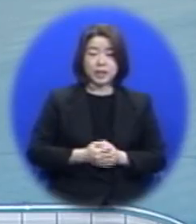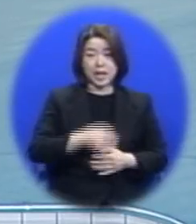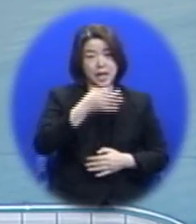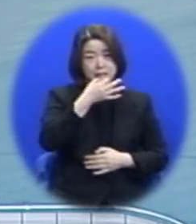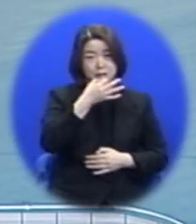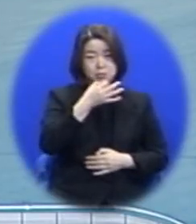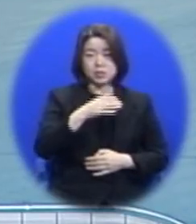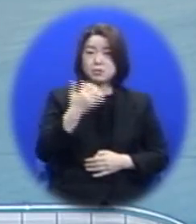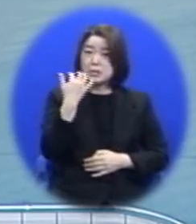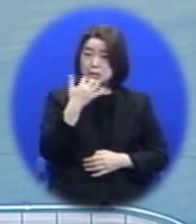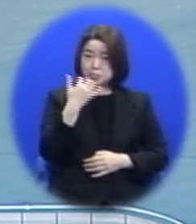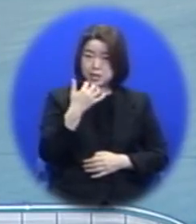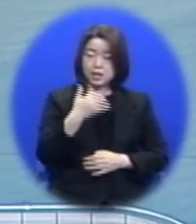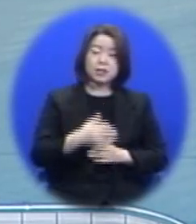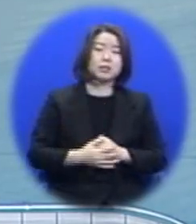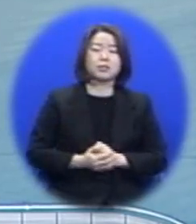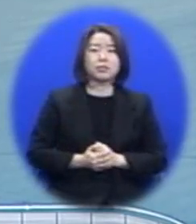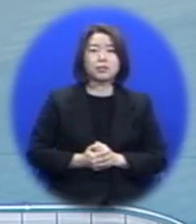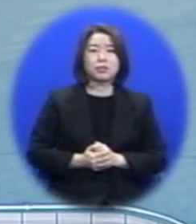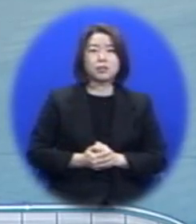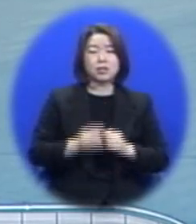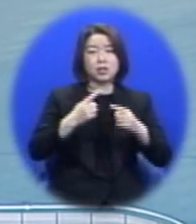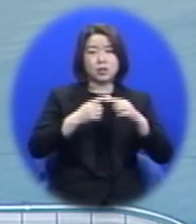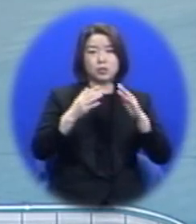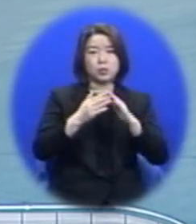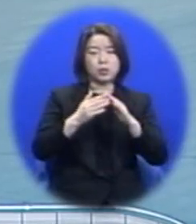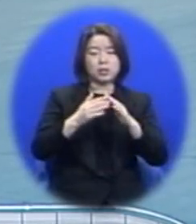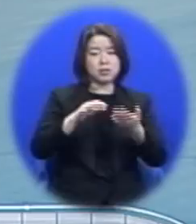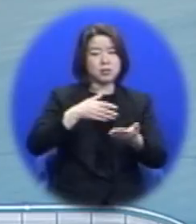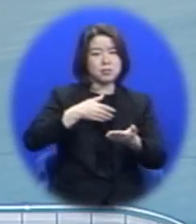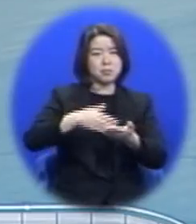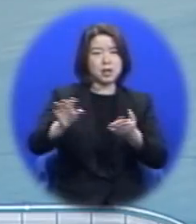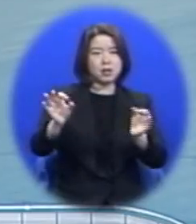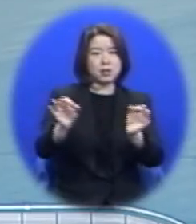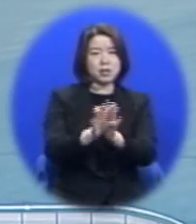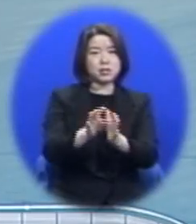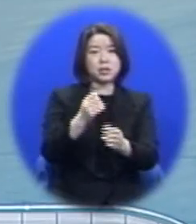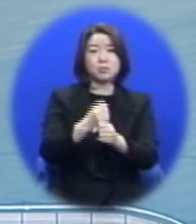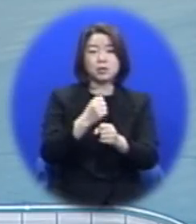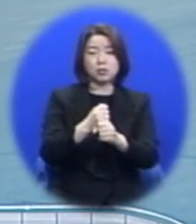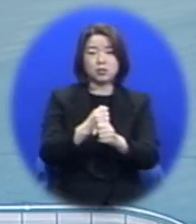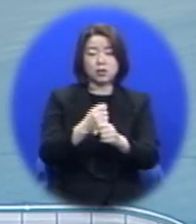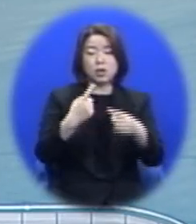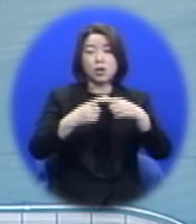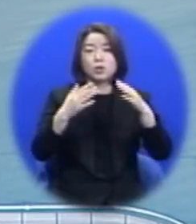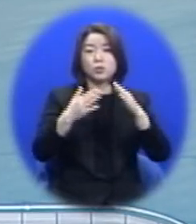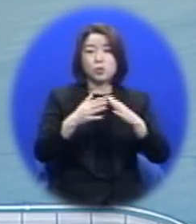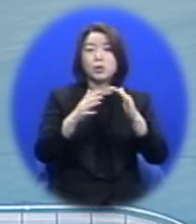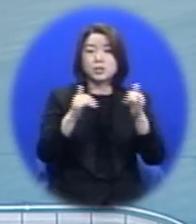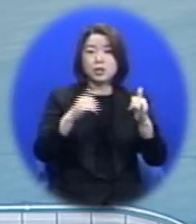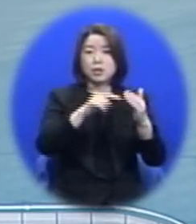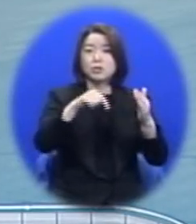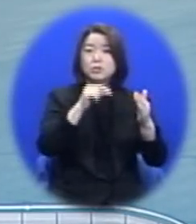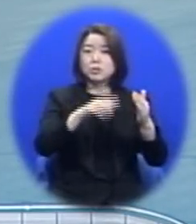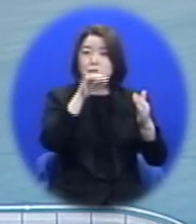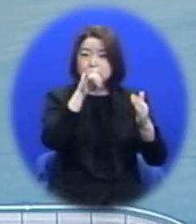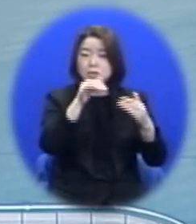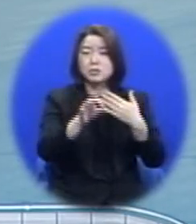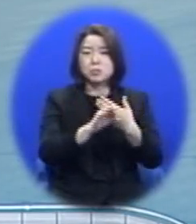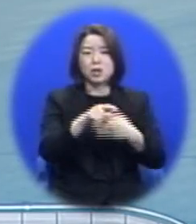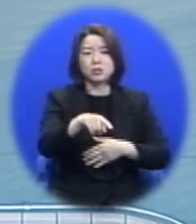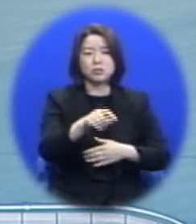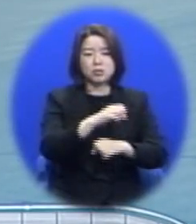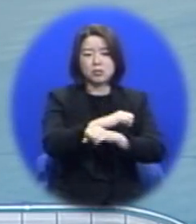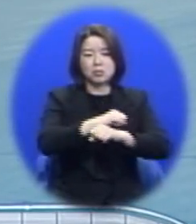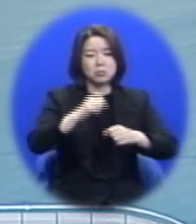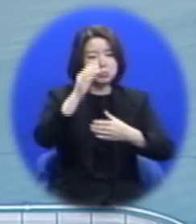탐심과 음란을 교회에서 제거하라. 교인들 안에 그런 교인들이 있으면 그걸 교회에서 용납하지